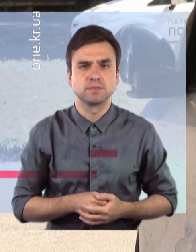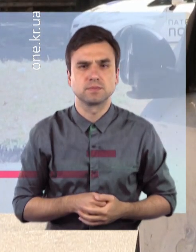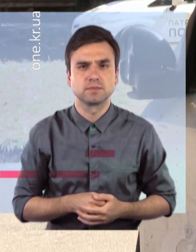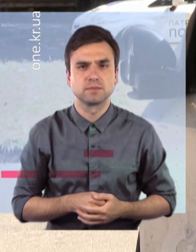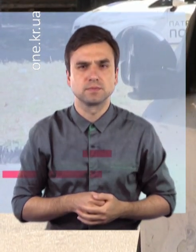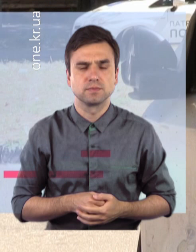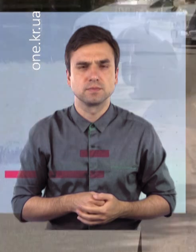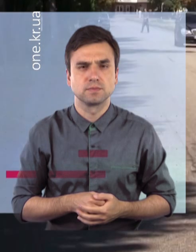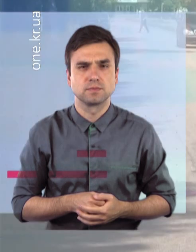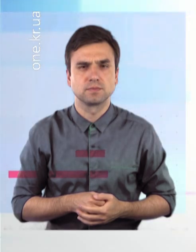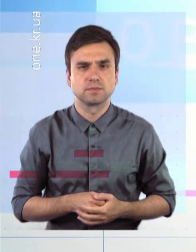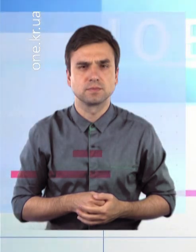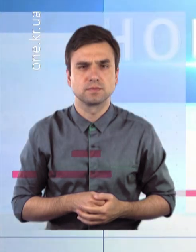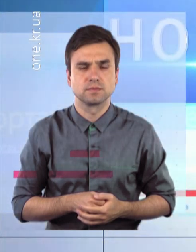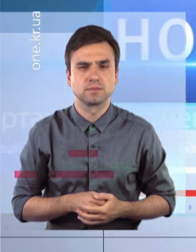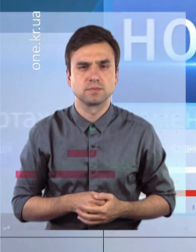з'ясовували поліцейські.